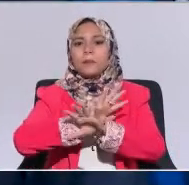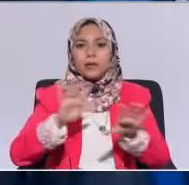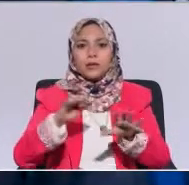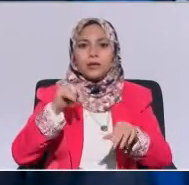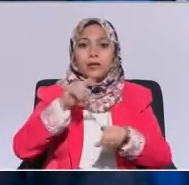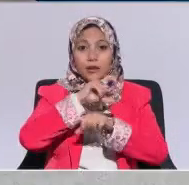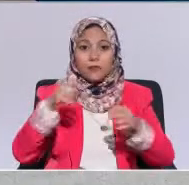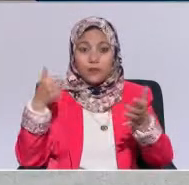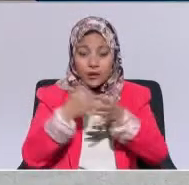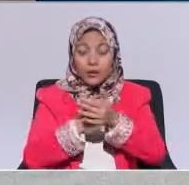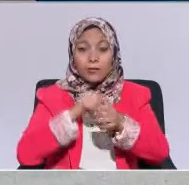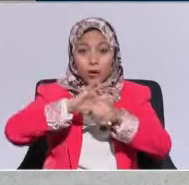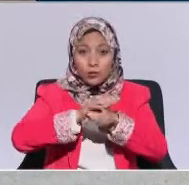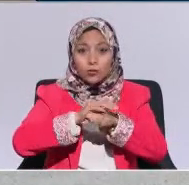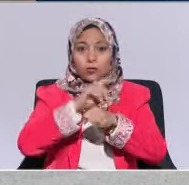في شهر 7.